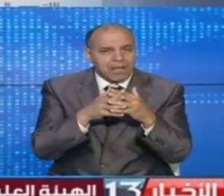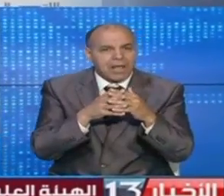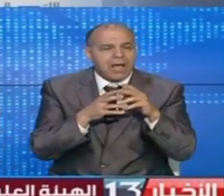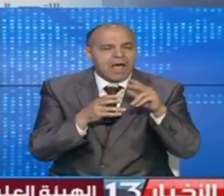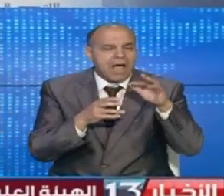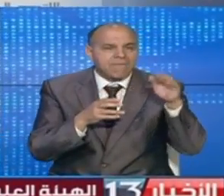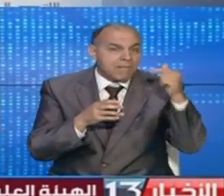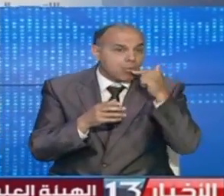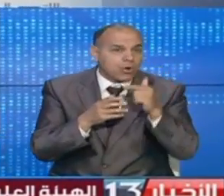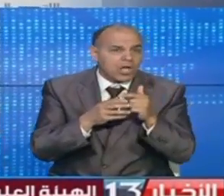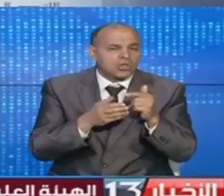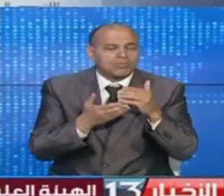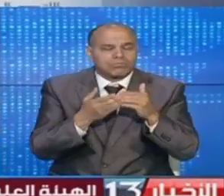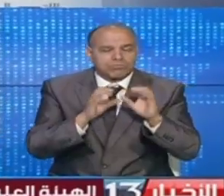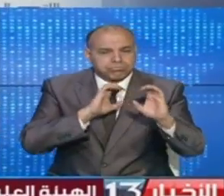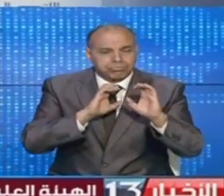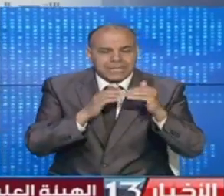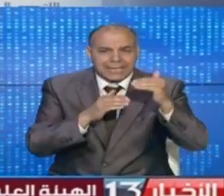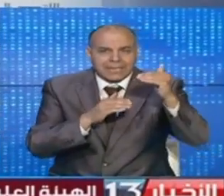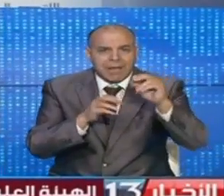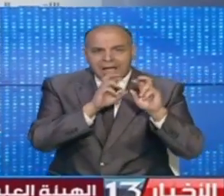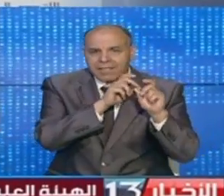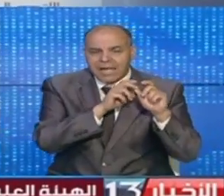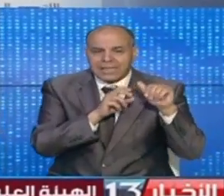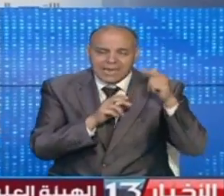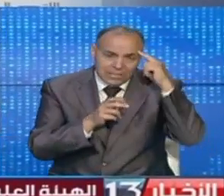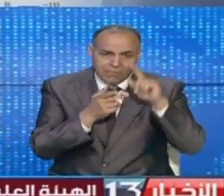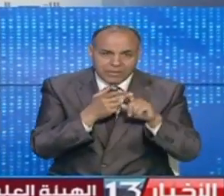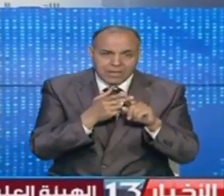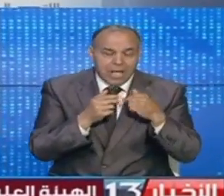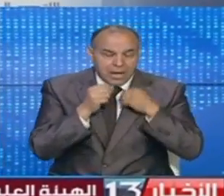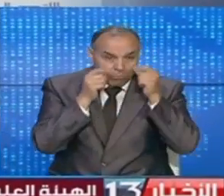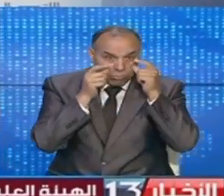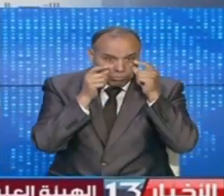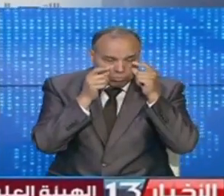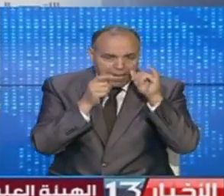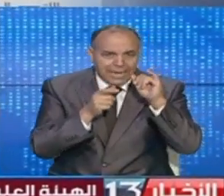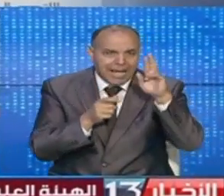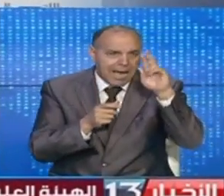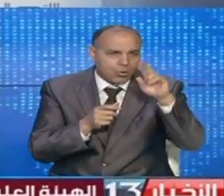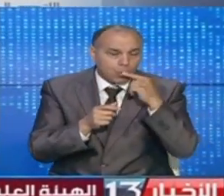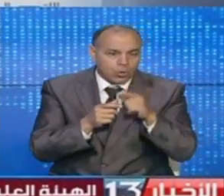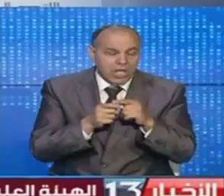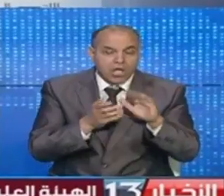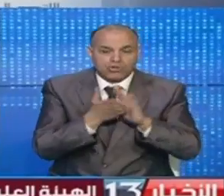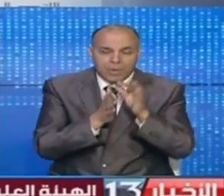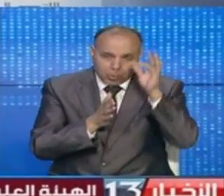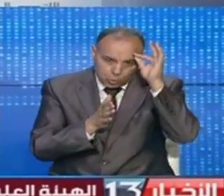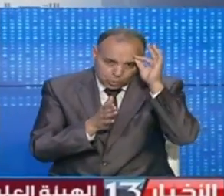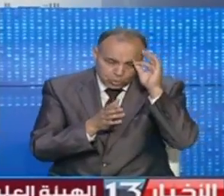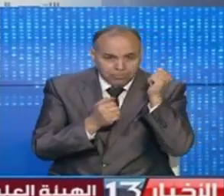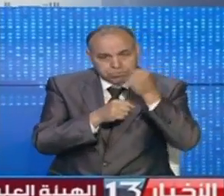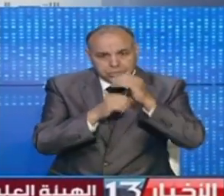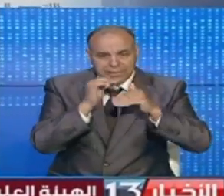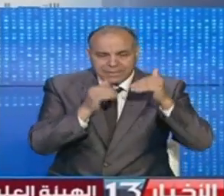أم، جمعية إعمار وتواصل للتنمية إذاعة عليسة، أنا يقظ أي راديو، الجمعية الوطنية للإبداع